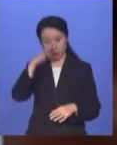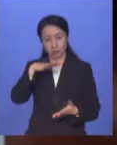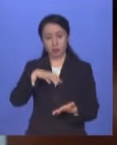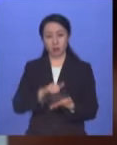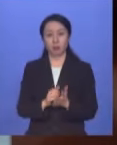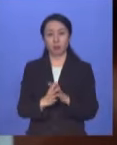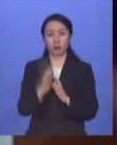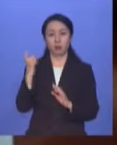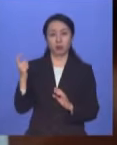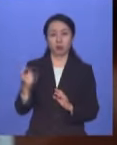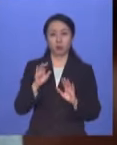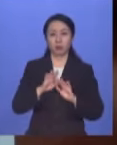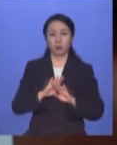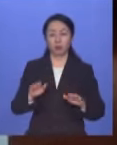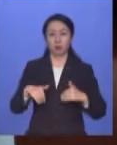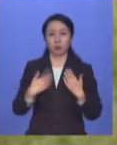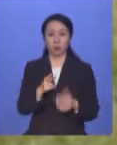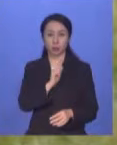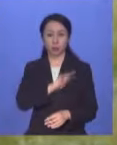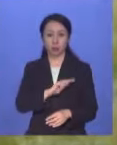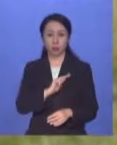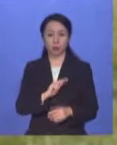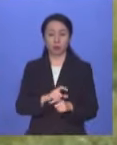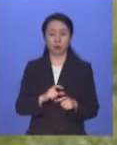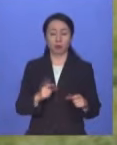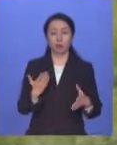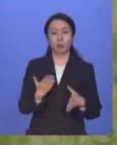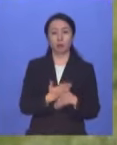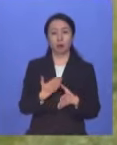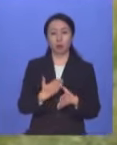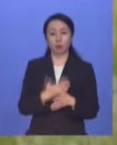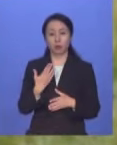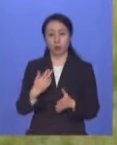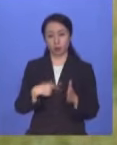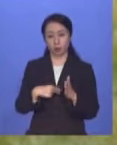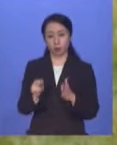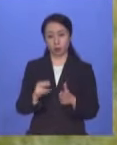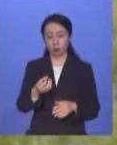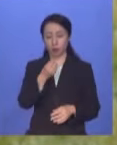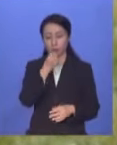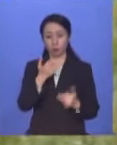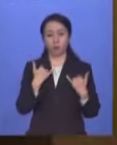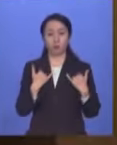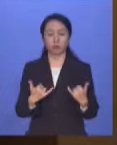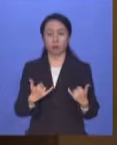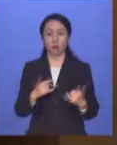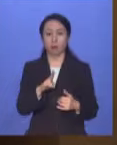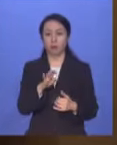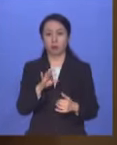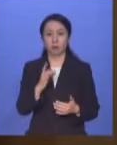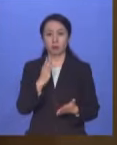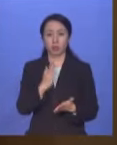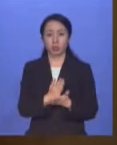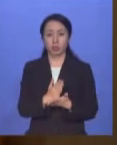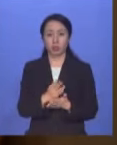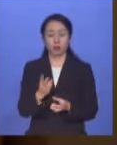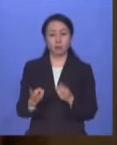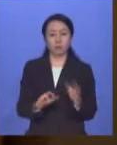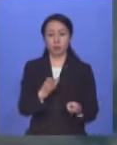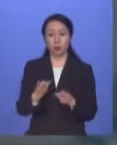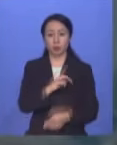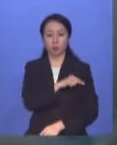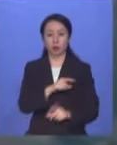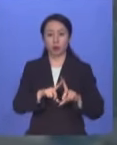сельским хозяйством. Не только обеспечивает работой сельчан, но и помогает им с приобретением кормов. Сегодня в селе Благовещенко есть пекарня,